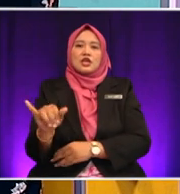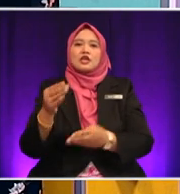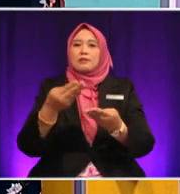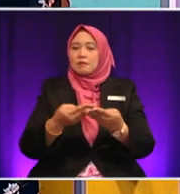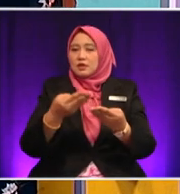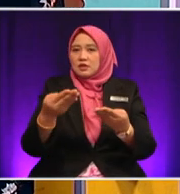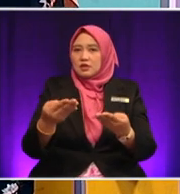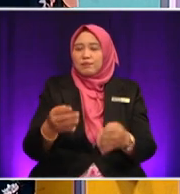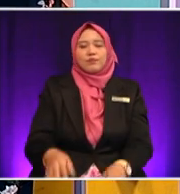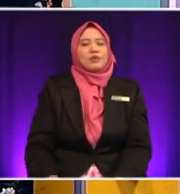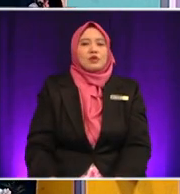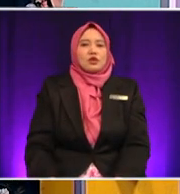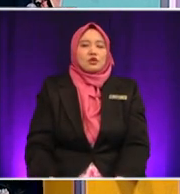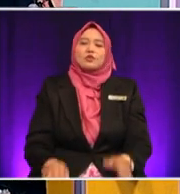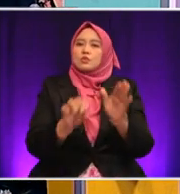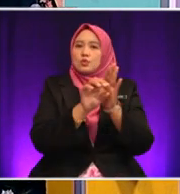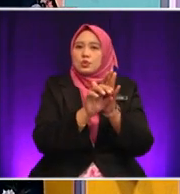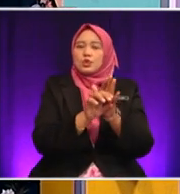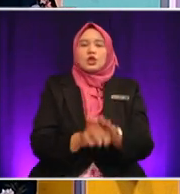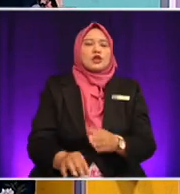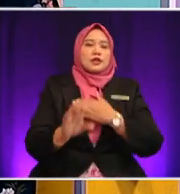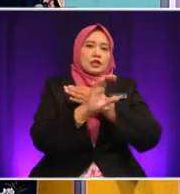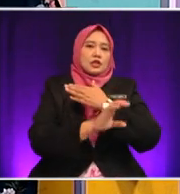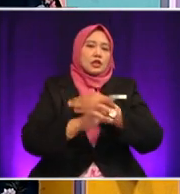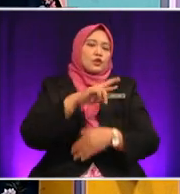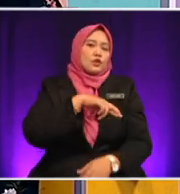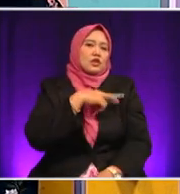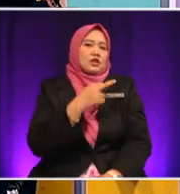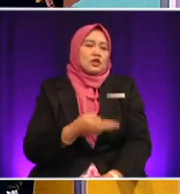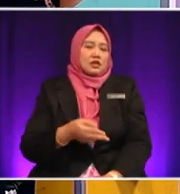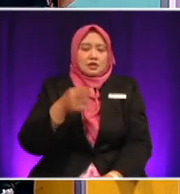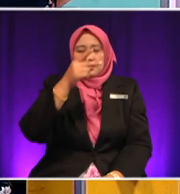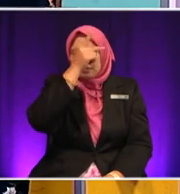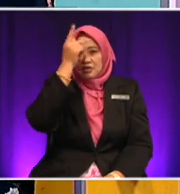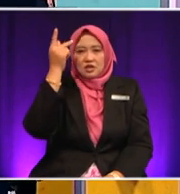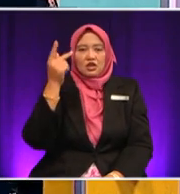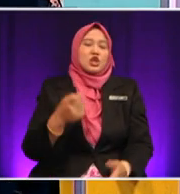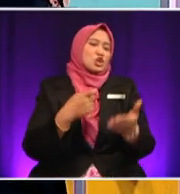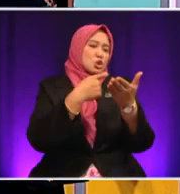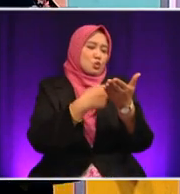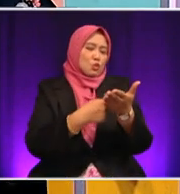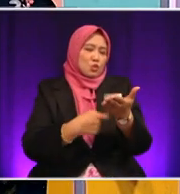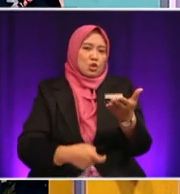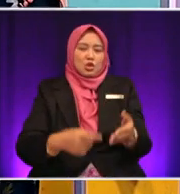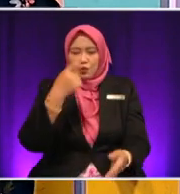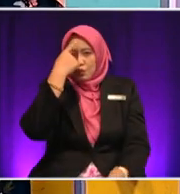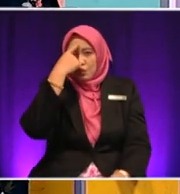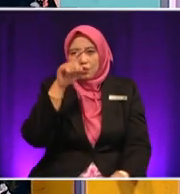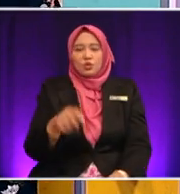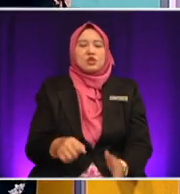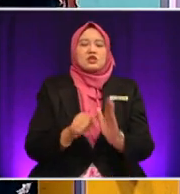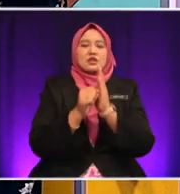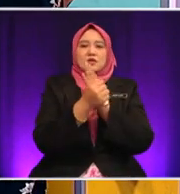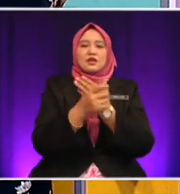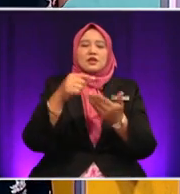tadi jawab negara rugi sebab negara apa ini negara mengalami kerugian karena Cukai untuk sektor ini tidak dapat